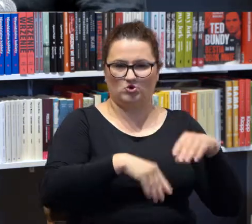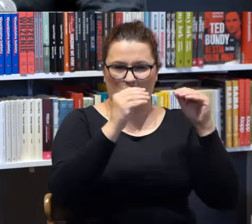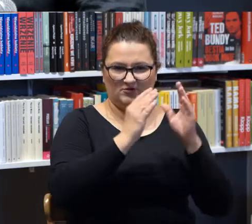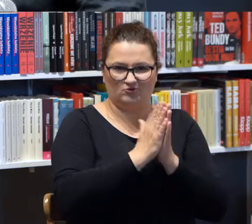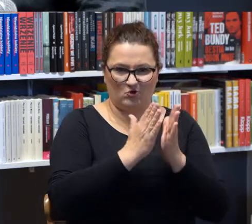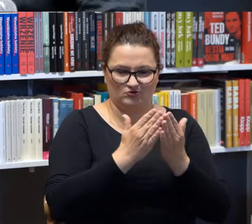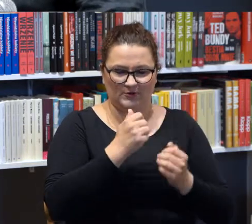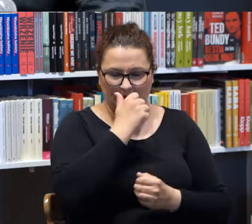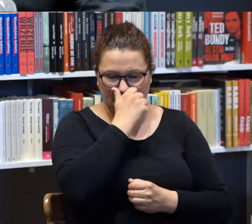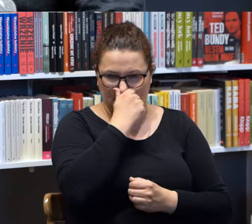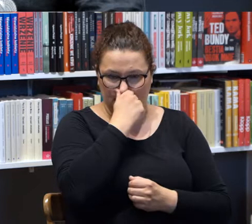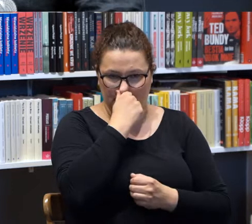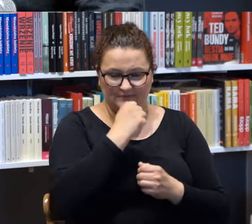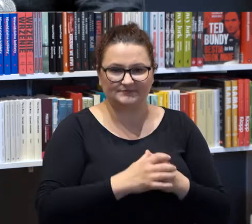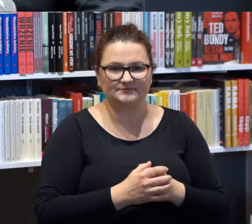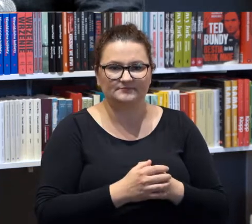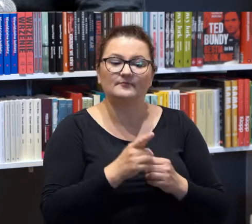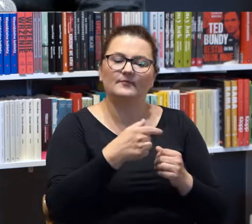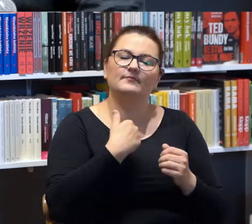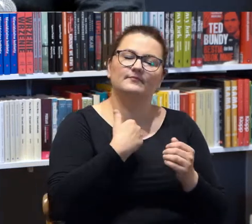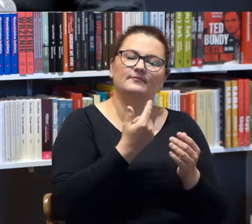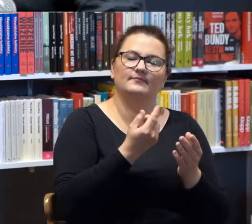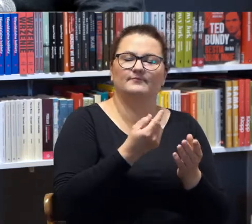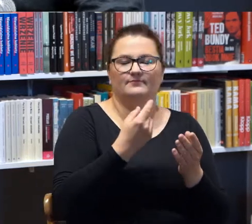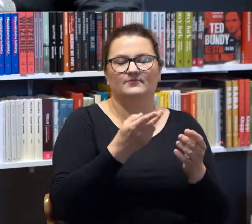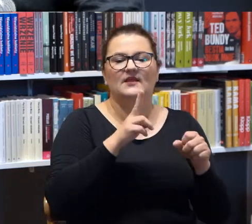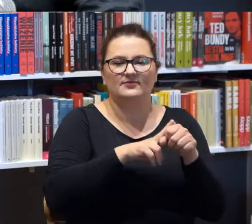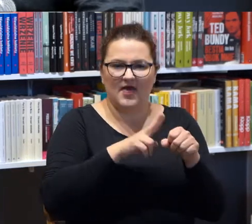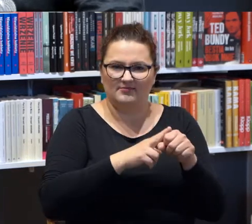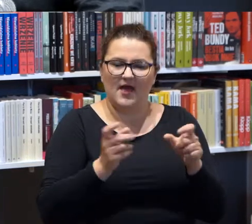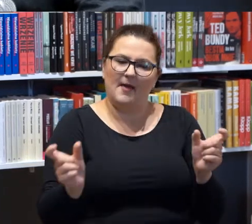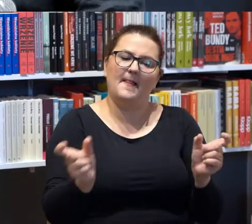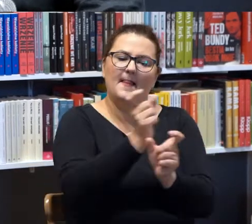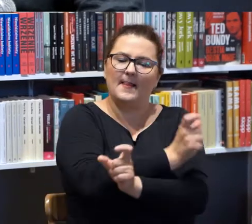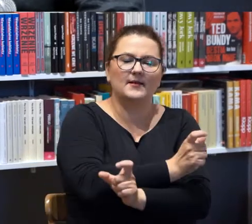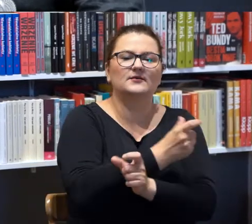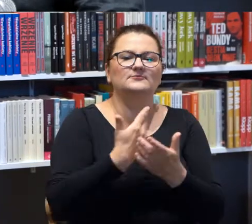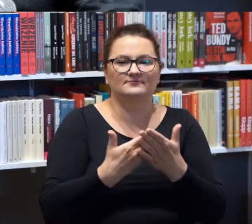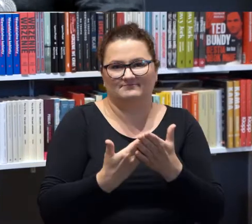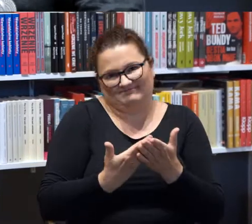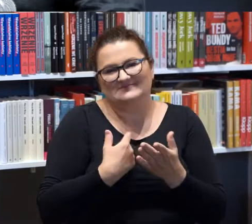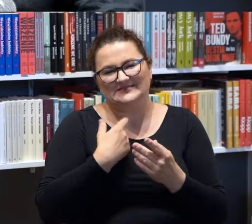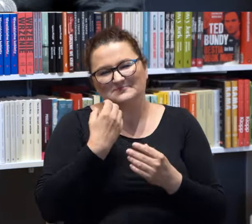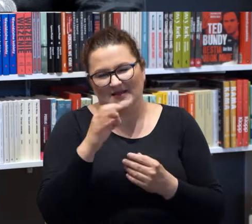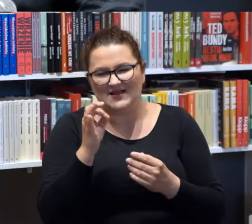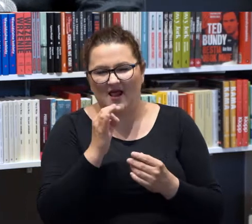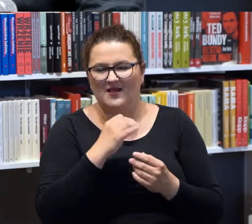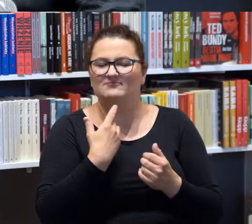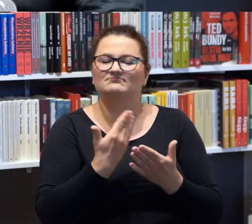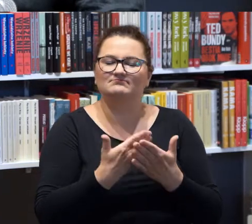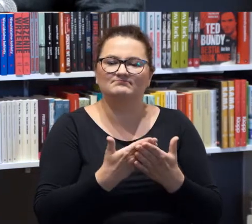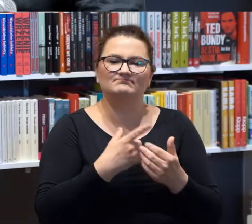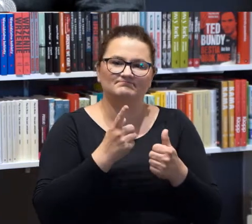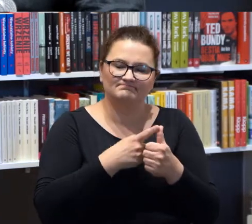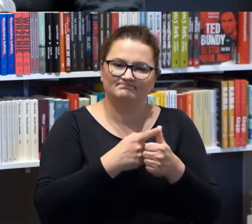zaczyna. Ja nadałam tej książce, ta chronologia odwrócona jest pełni parę funkcji. Jedną z